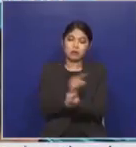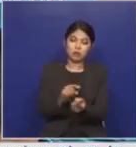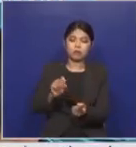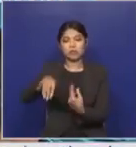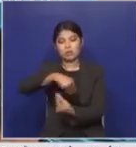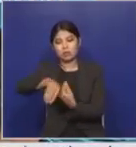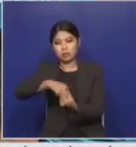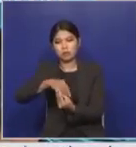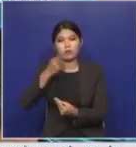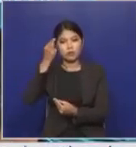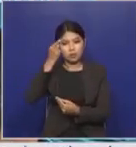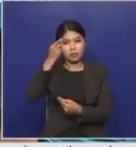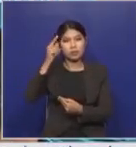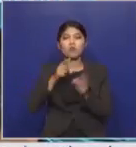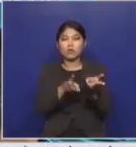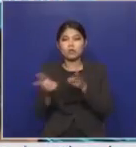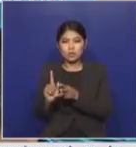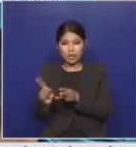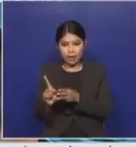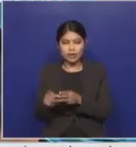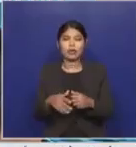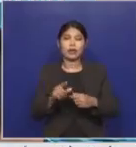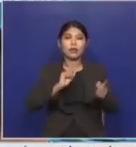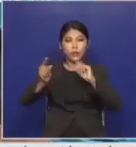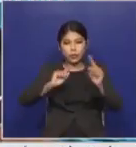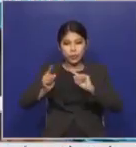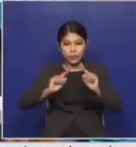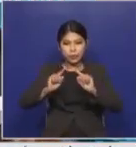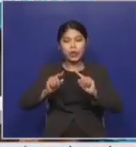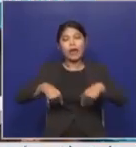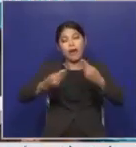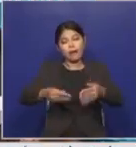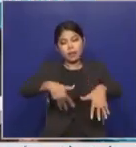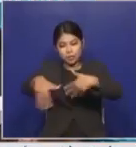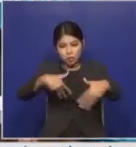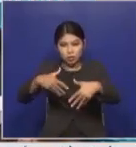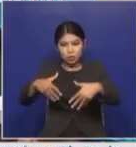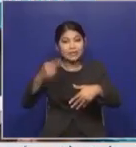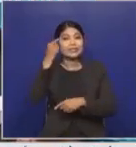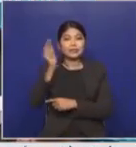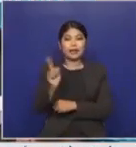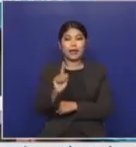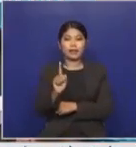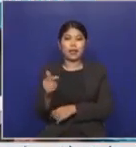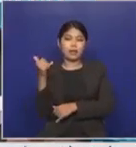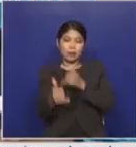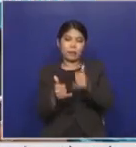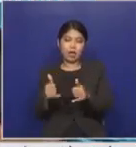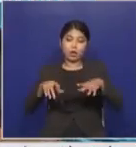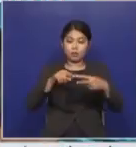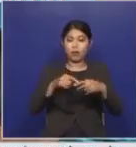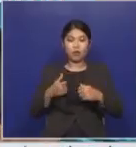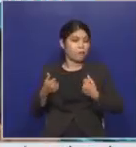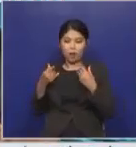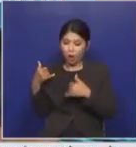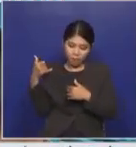เสียงฟังเสียงประชาชนให้ใช้การออกเสียงประชามติให้ประชาชนทั้งประเทศมาออกเสียงเห็นด้วยหรือไม่เห็นด้วย